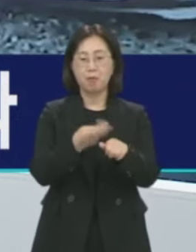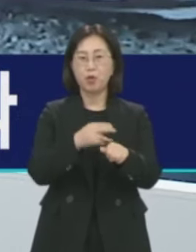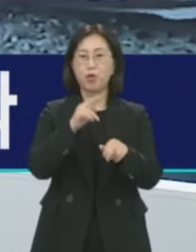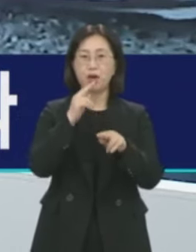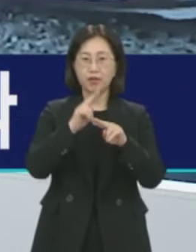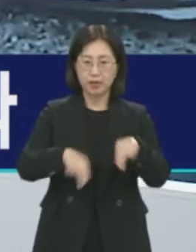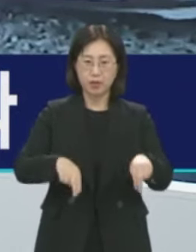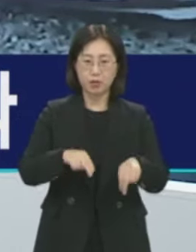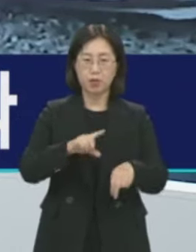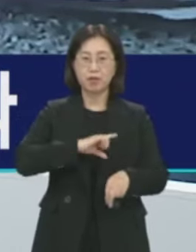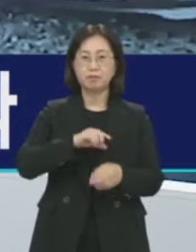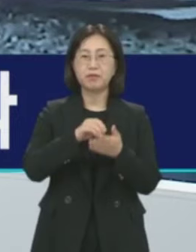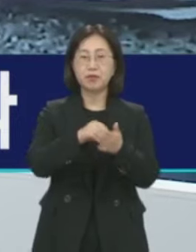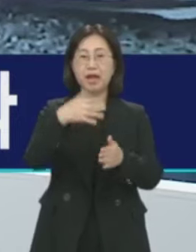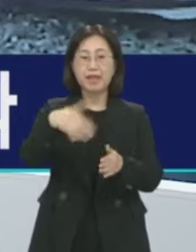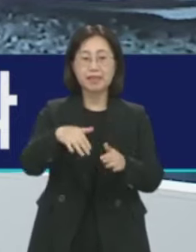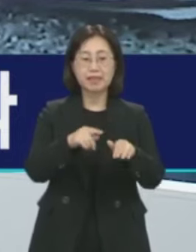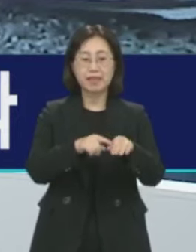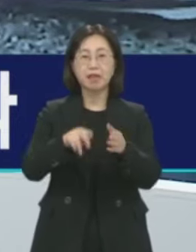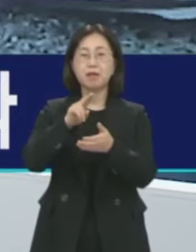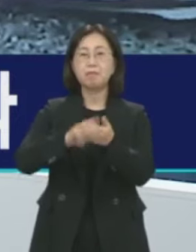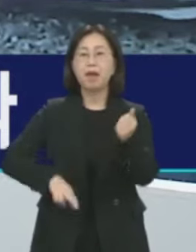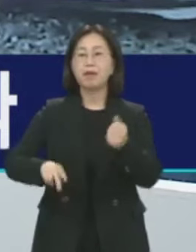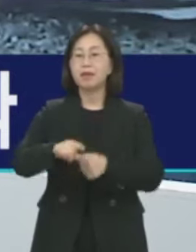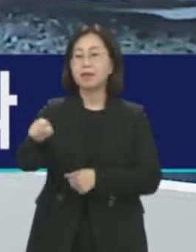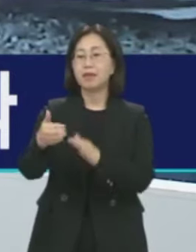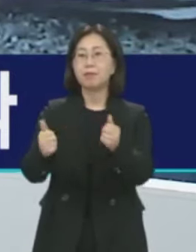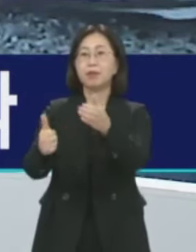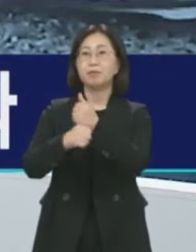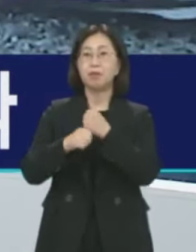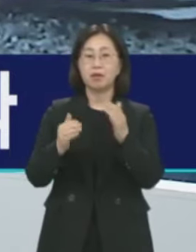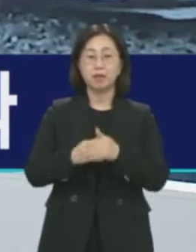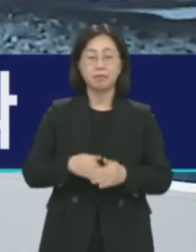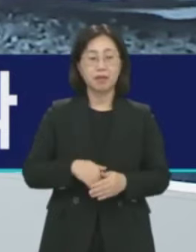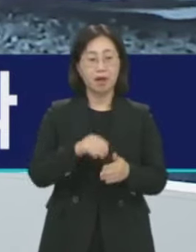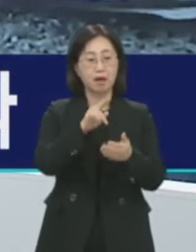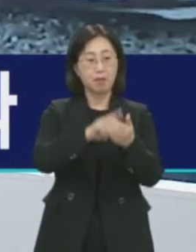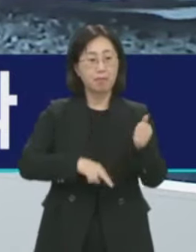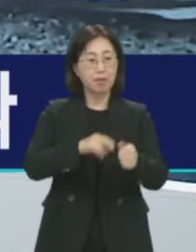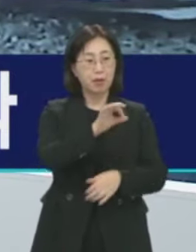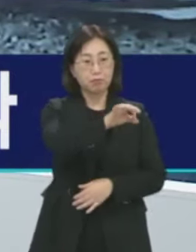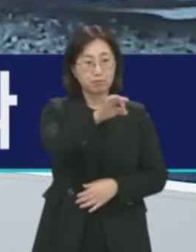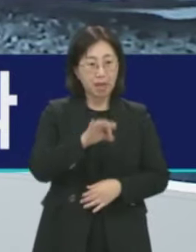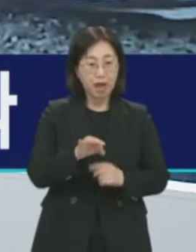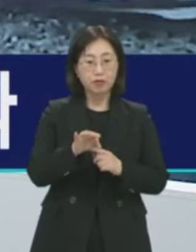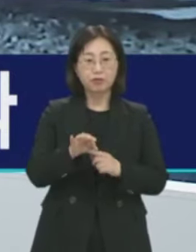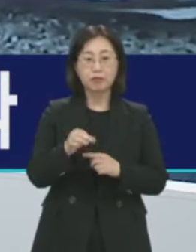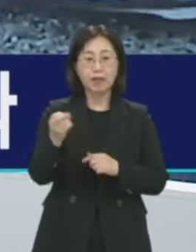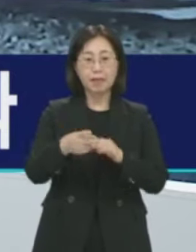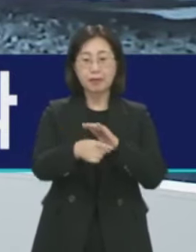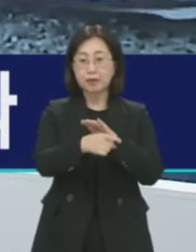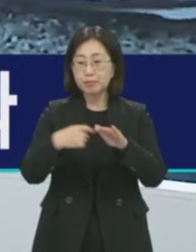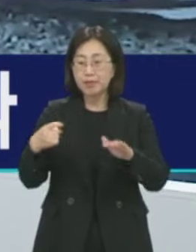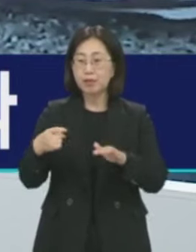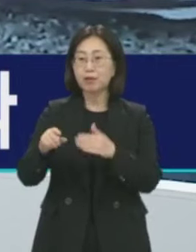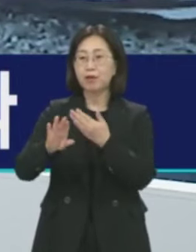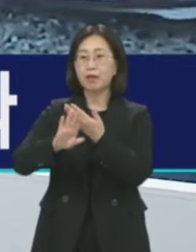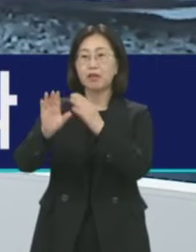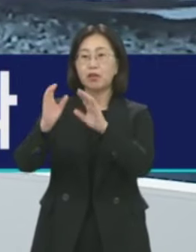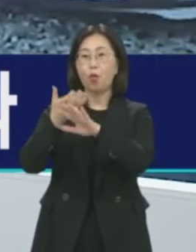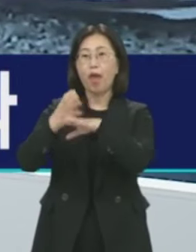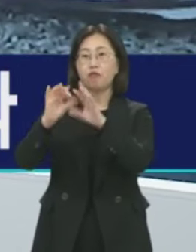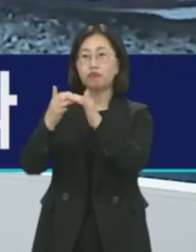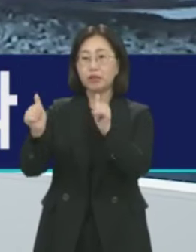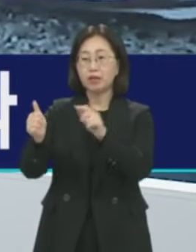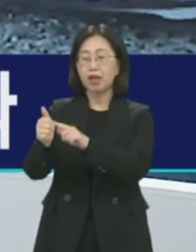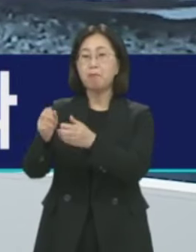일당이 무더기로 붙잡혔습니다. 이들은 판매한 차를 다시 훔쳐서 다른 외국인에게 되팔기도 했는데